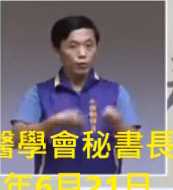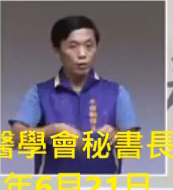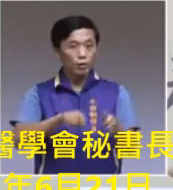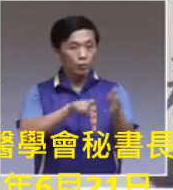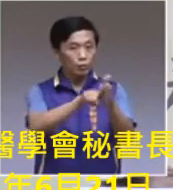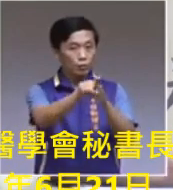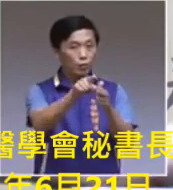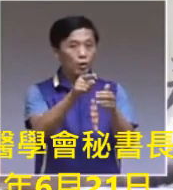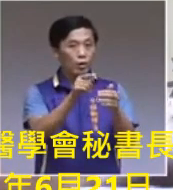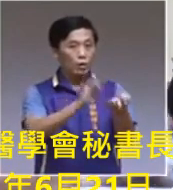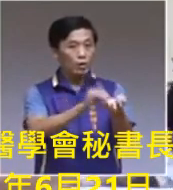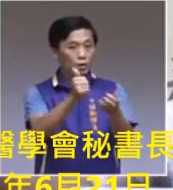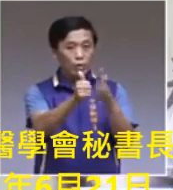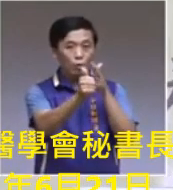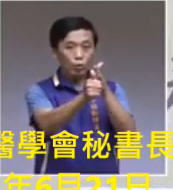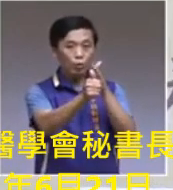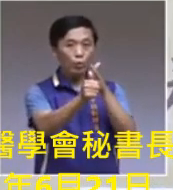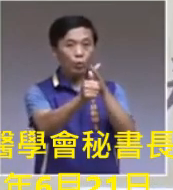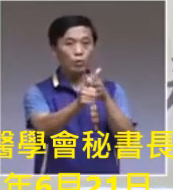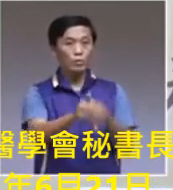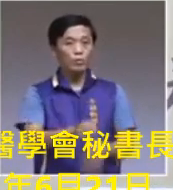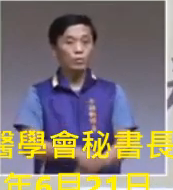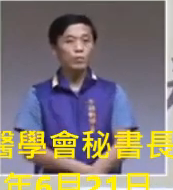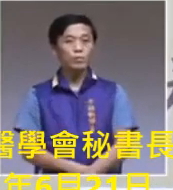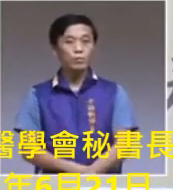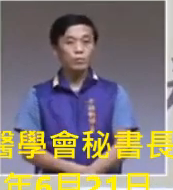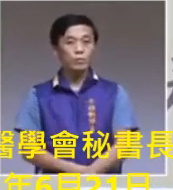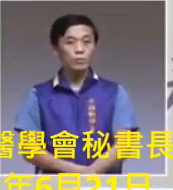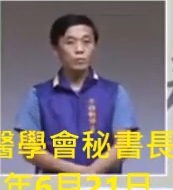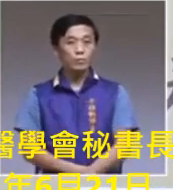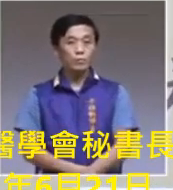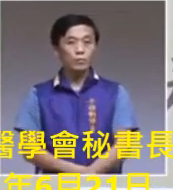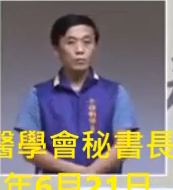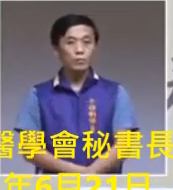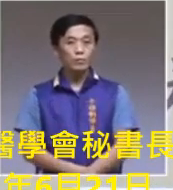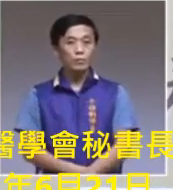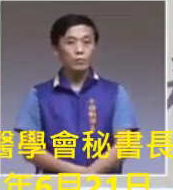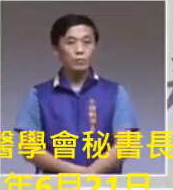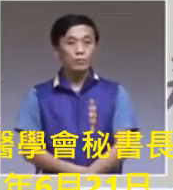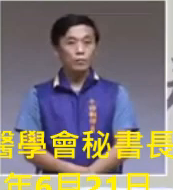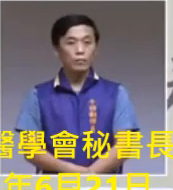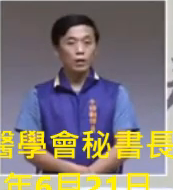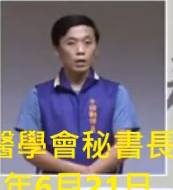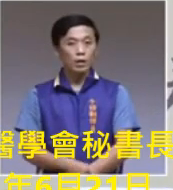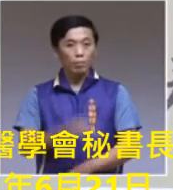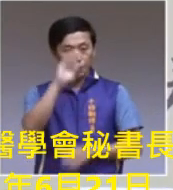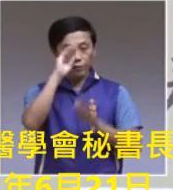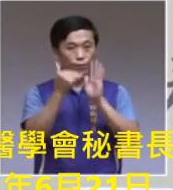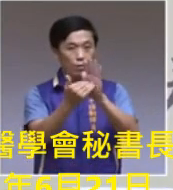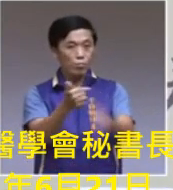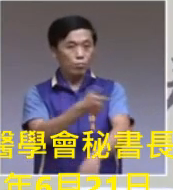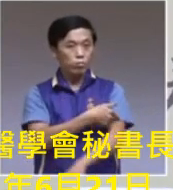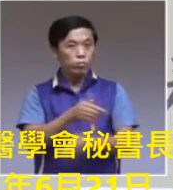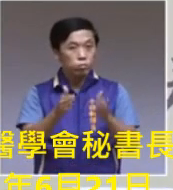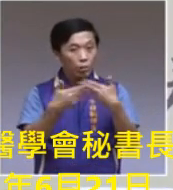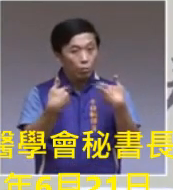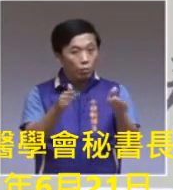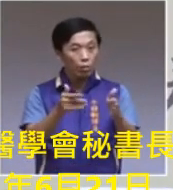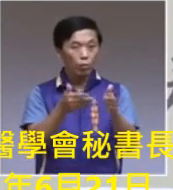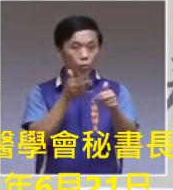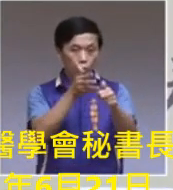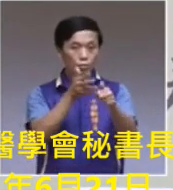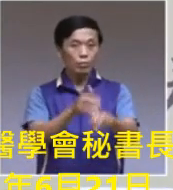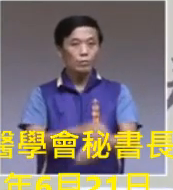问医师说到底要不要这个施打疫苗，好，那